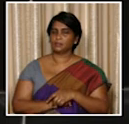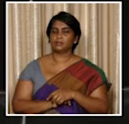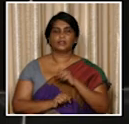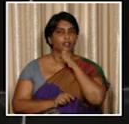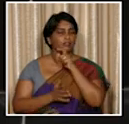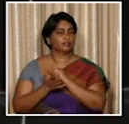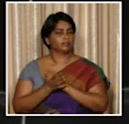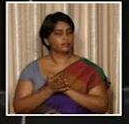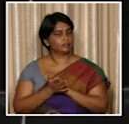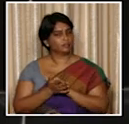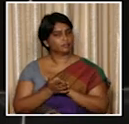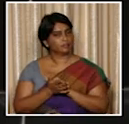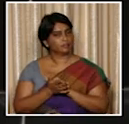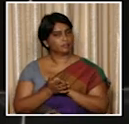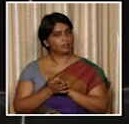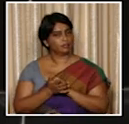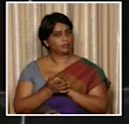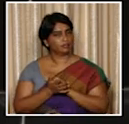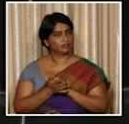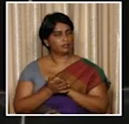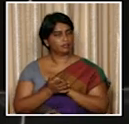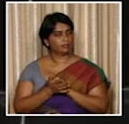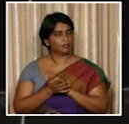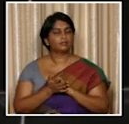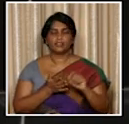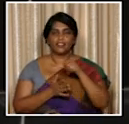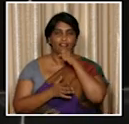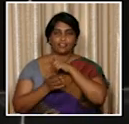மாதம் 30ஆம் தேதி செல்ல இருக்கின்ற இந்த வேளையிலே